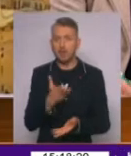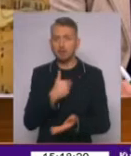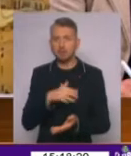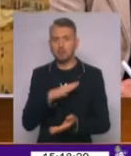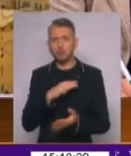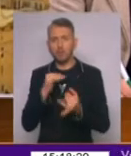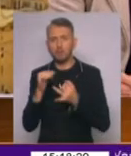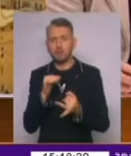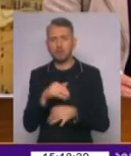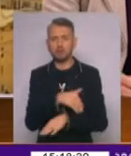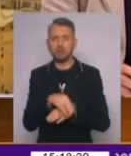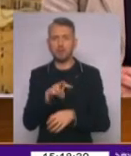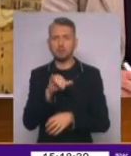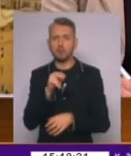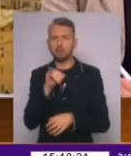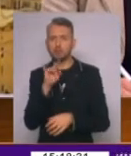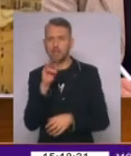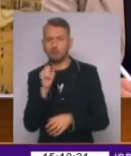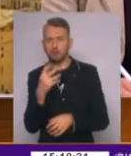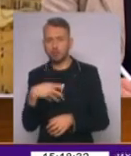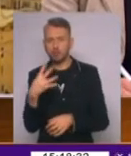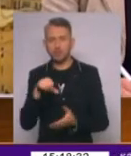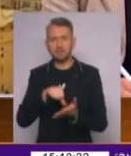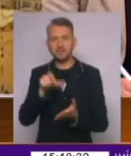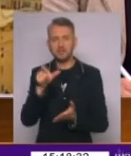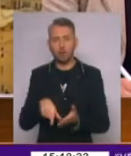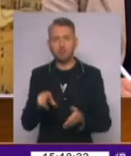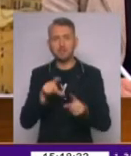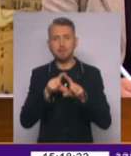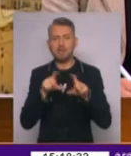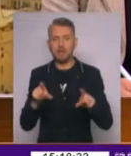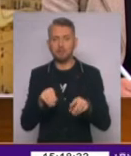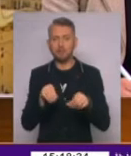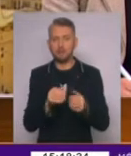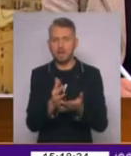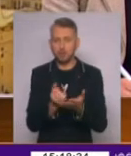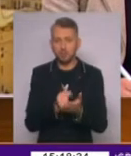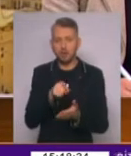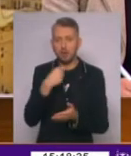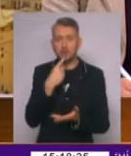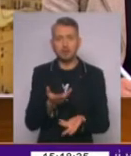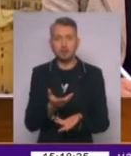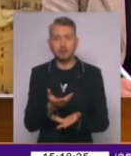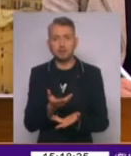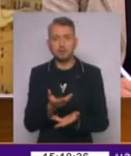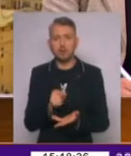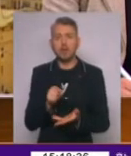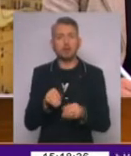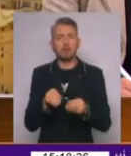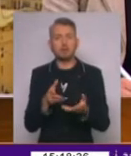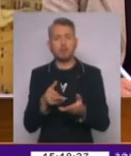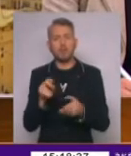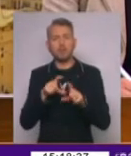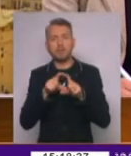на Мічурі на 44 з представником департаменту земельних ресурсів, то вона говорила, Земельна комісія,